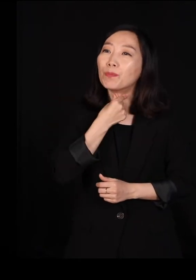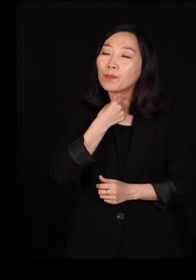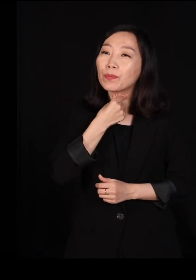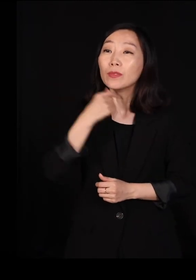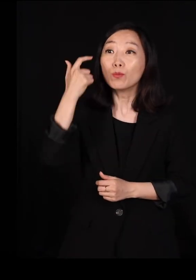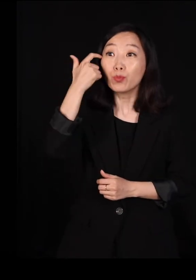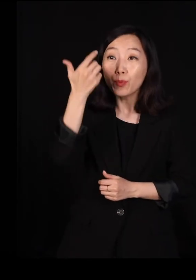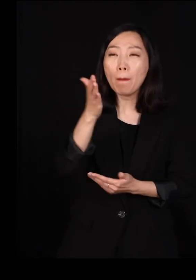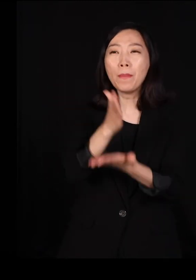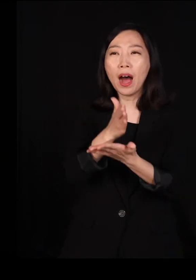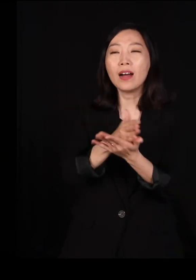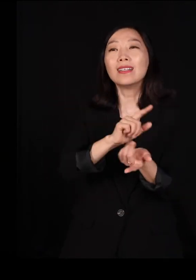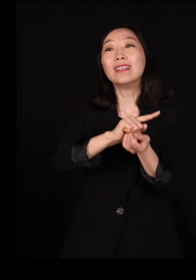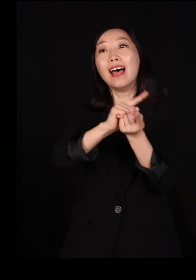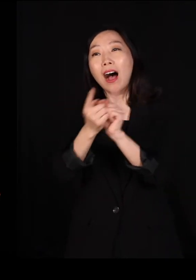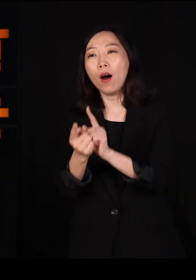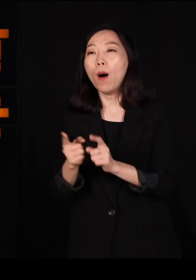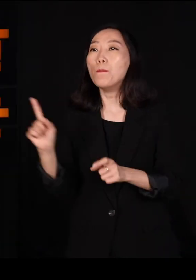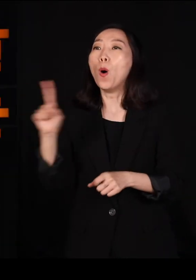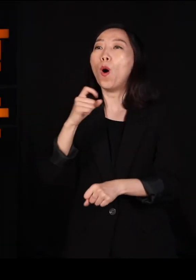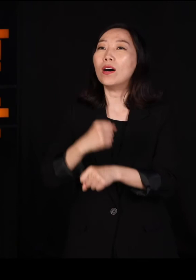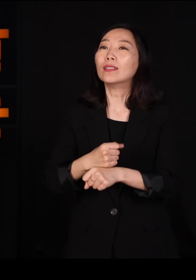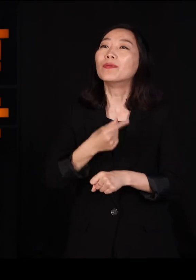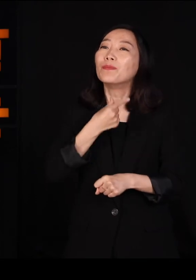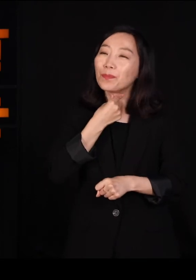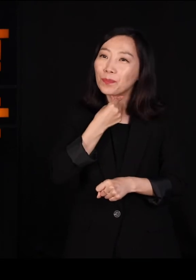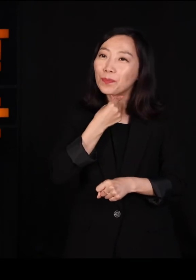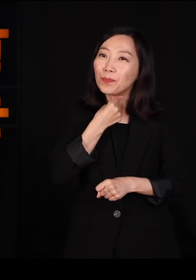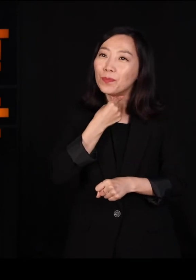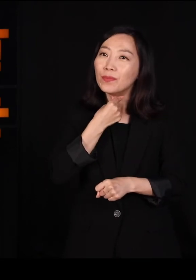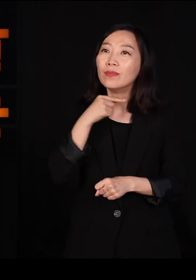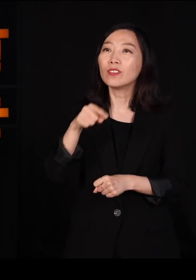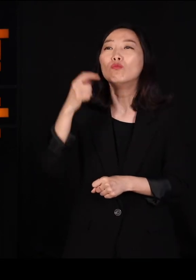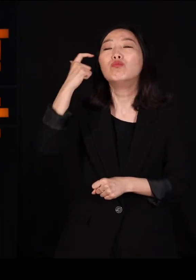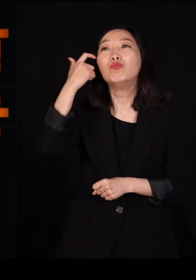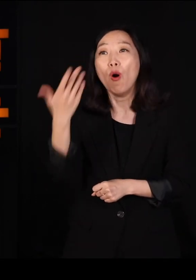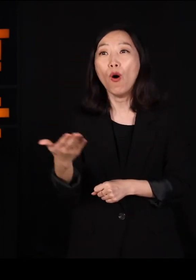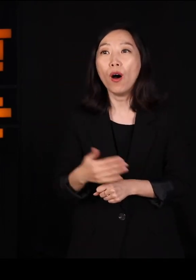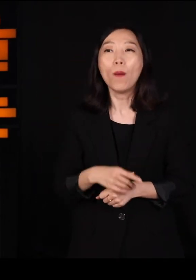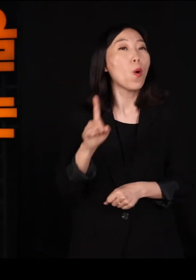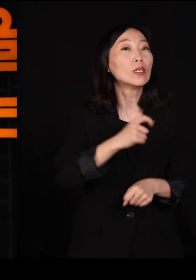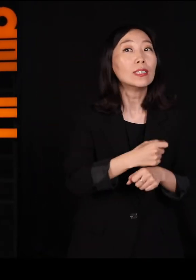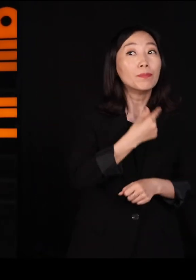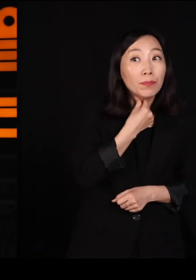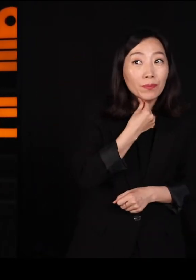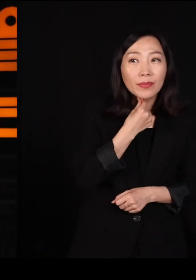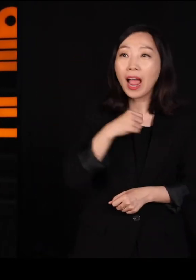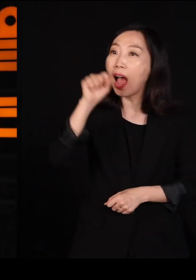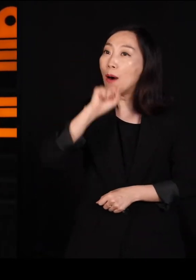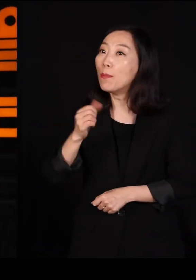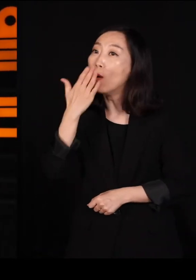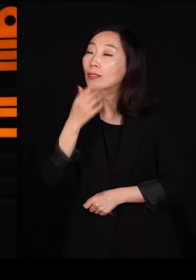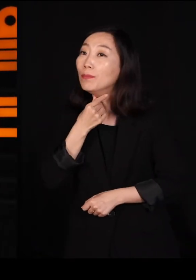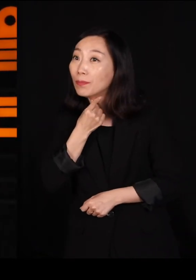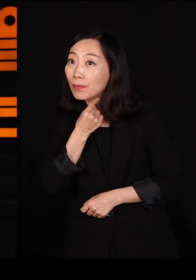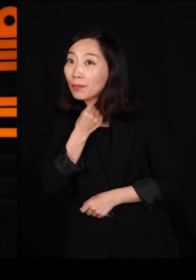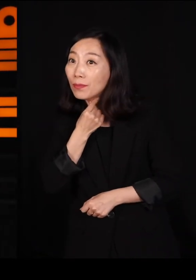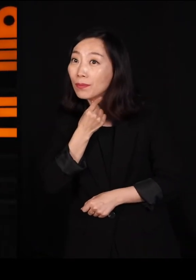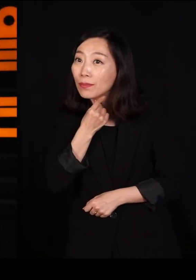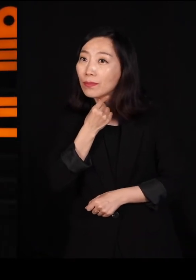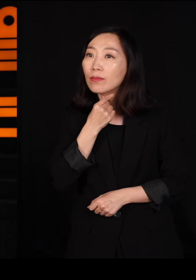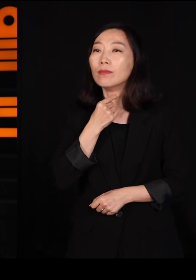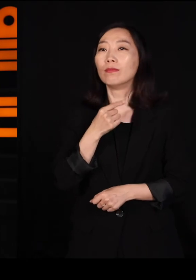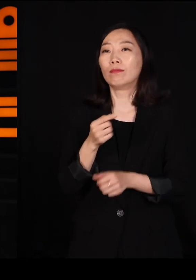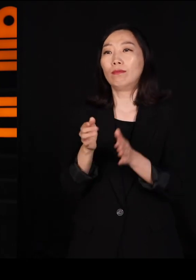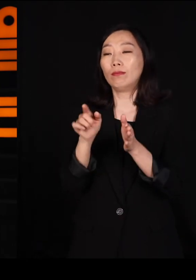질문 대신에 뭐 하고 싶어요? 좀 열린 식으로 뭐 하고 싶어요? 아이스크림 먹고 싶어요. 그걸로